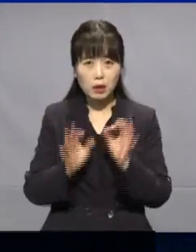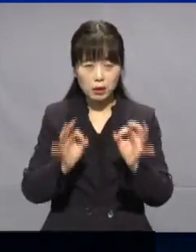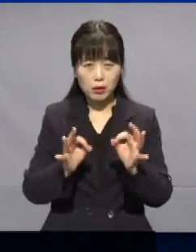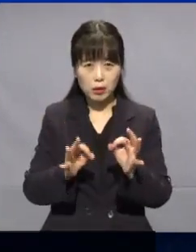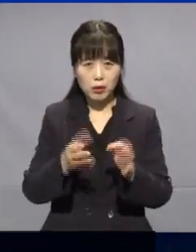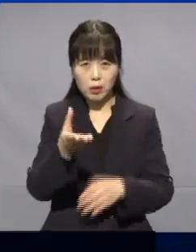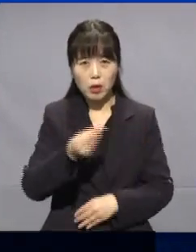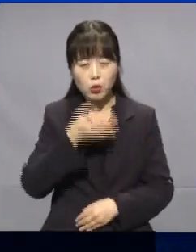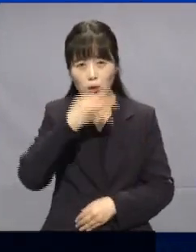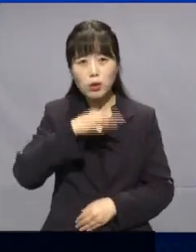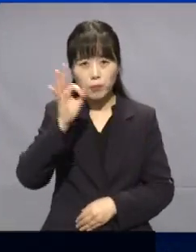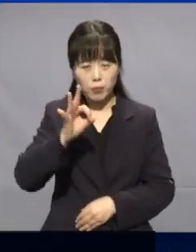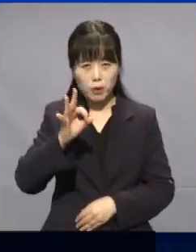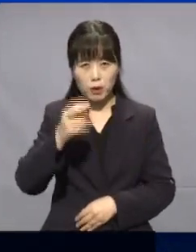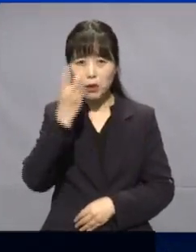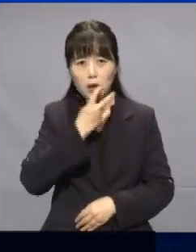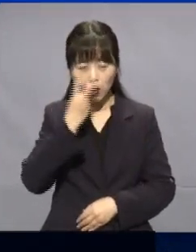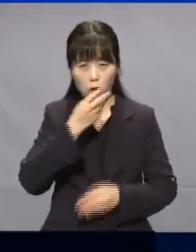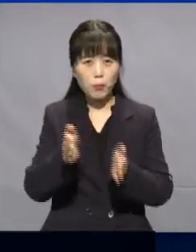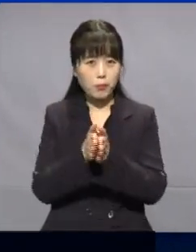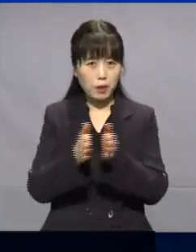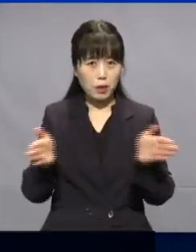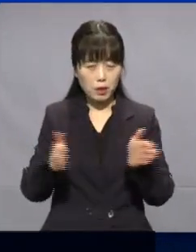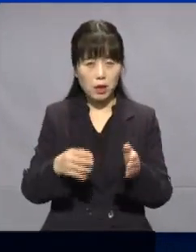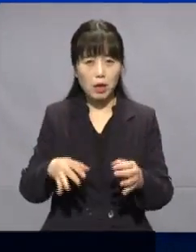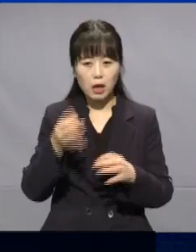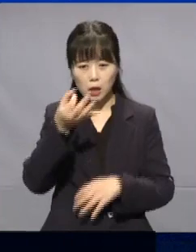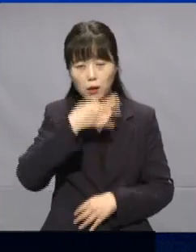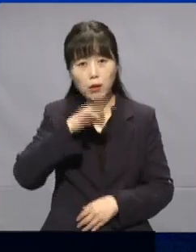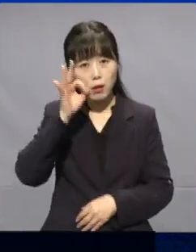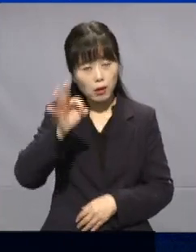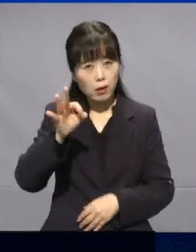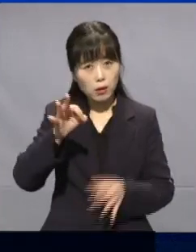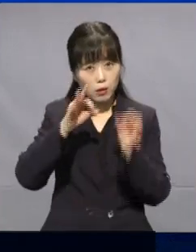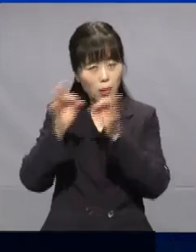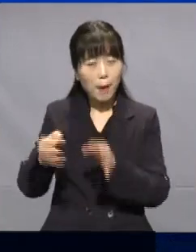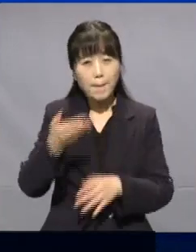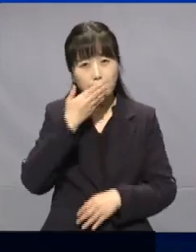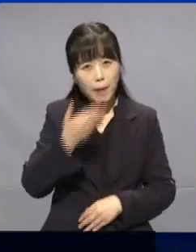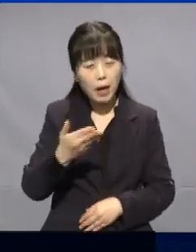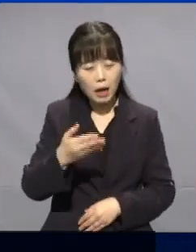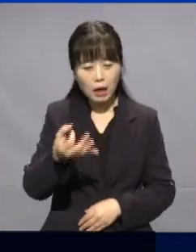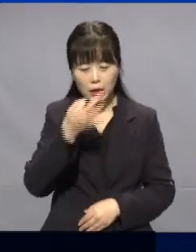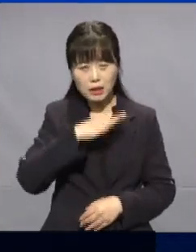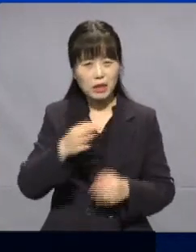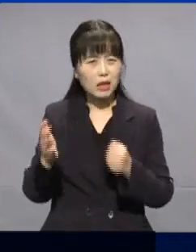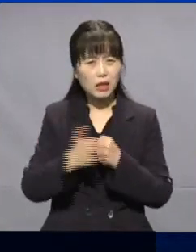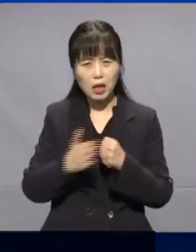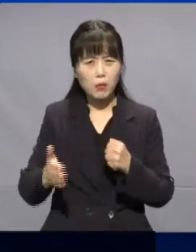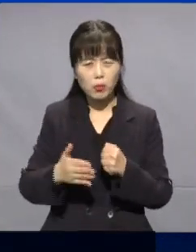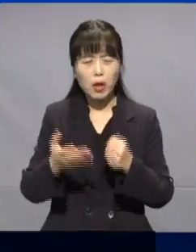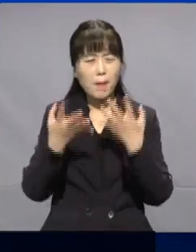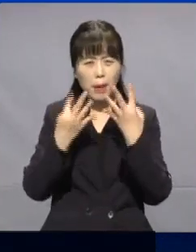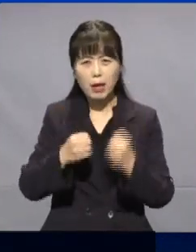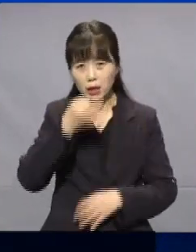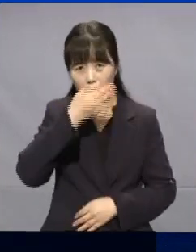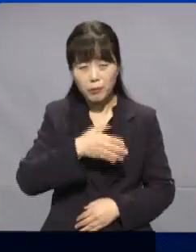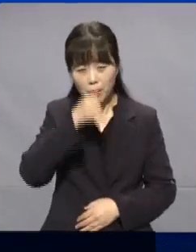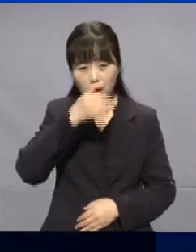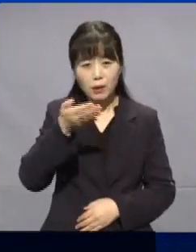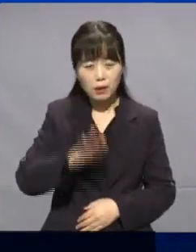대출금리 점검에 나선다고 합니다 대출금리가 낮아질 가능성이 있을지 지금이자 때문에 허덕허덕 하는 분들 많으신데